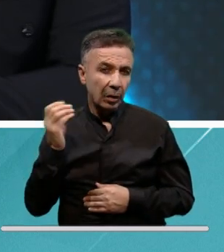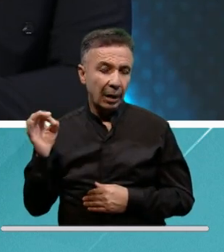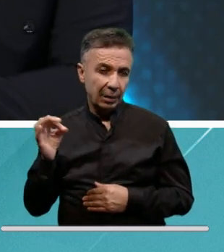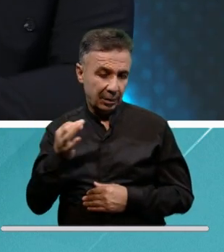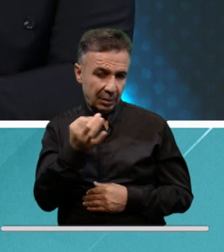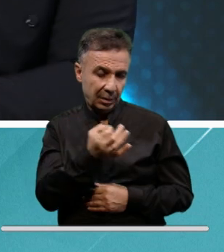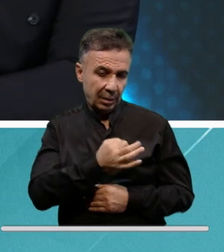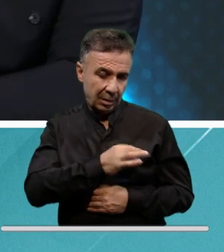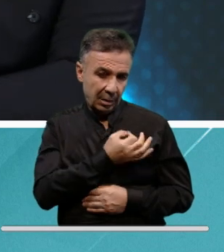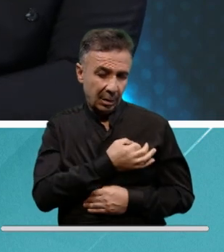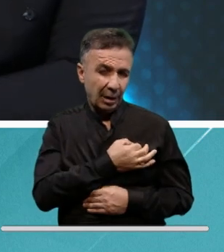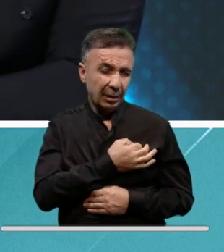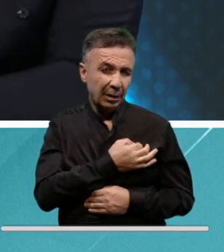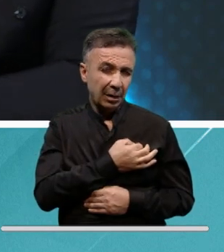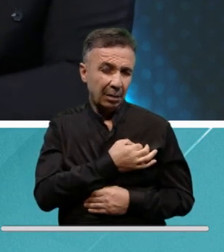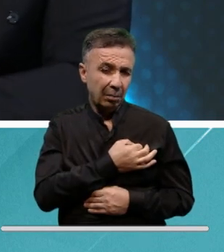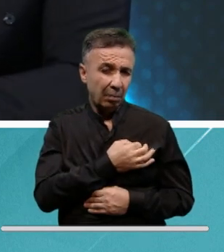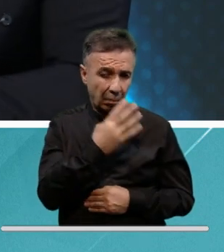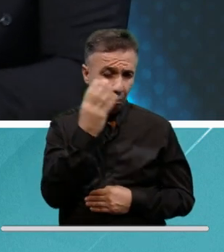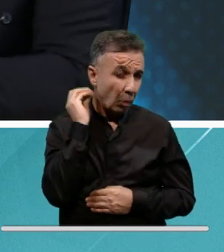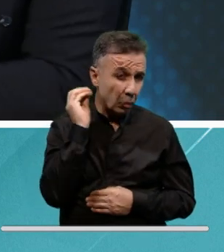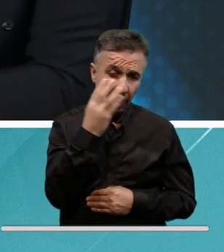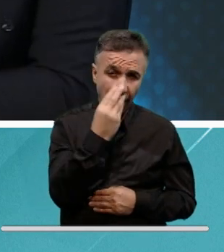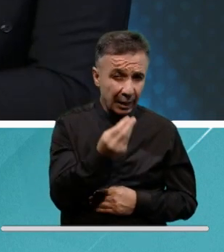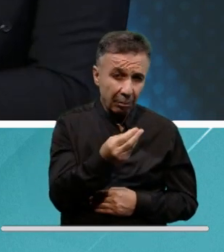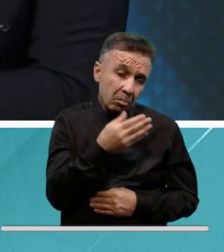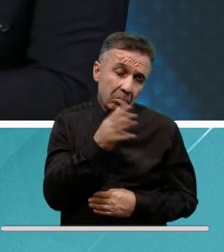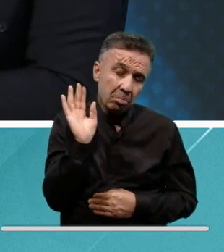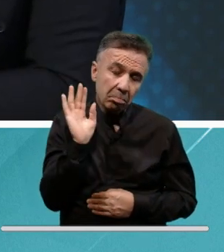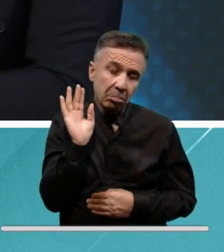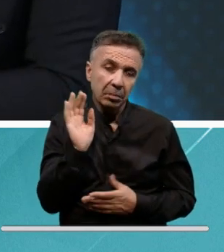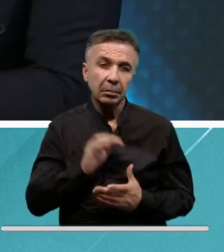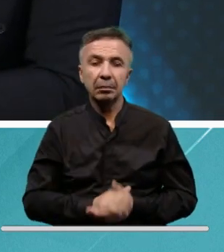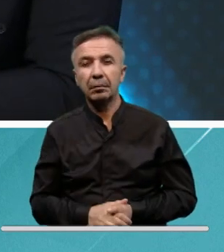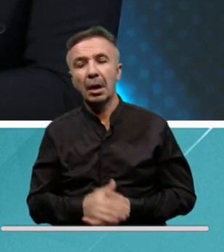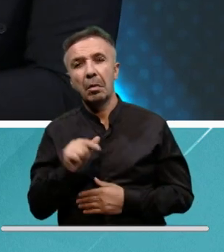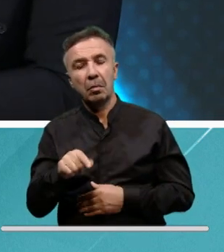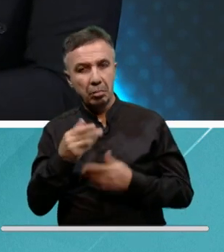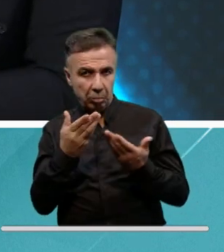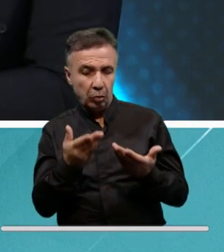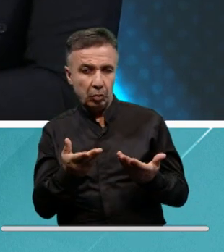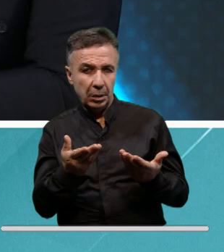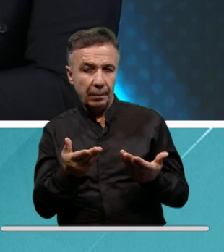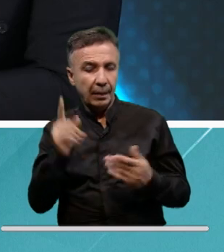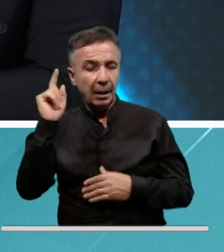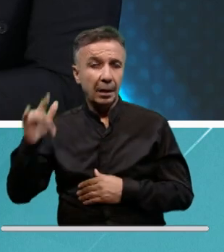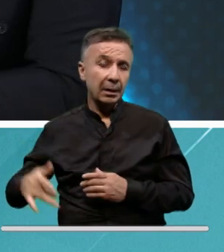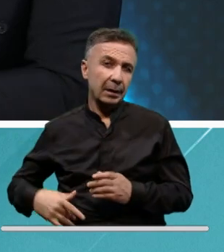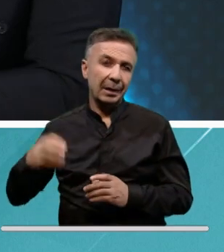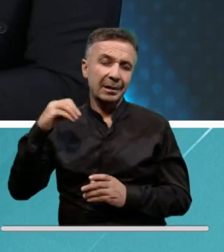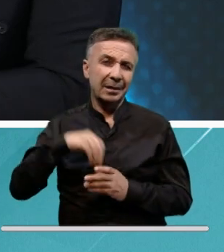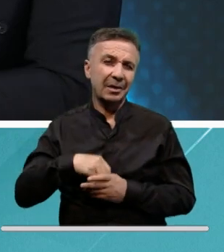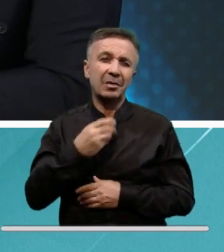Verdiğinizi hediye mi Verdiğinizi nereden bileceğim e bilemem Efendim bu durumda Allah rızası için ne